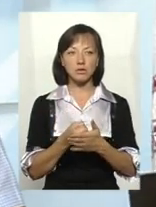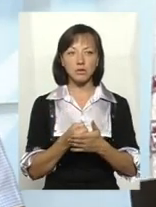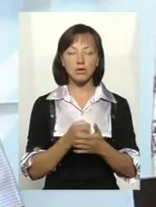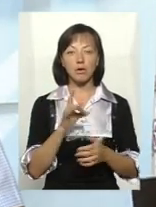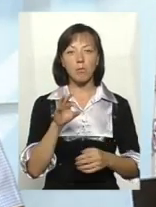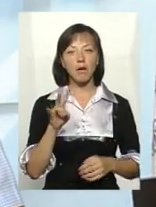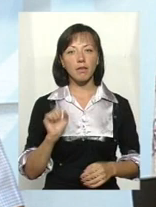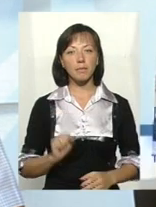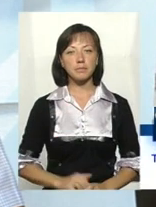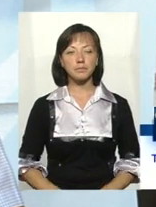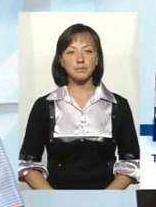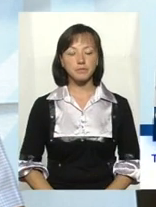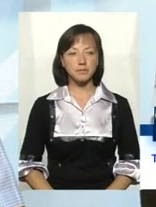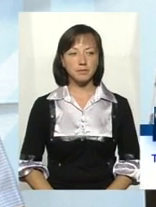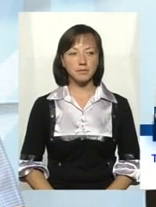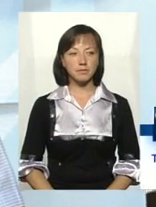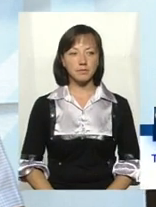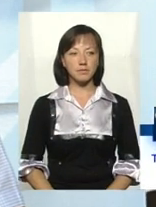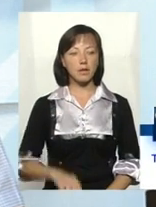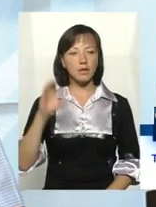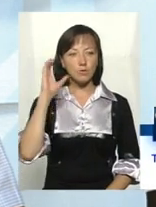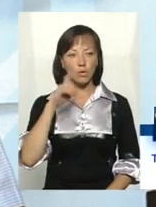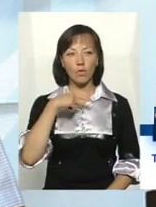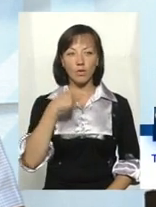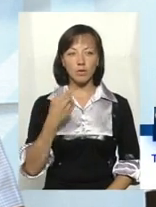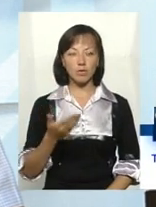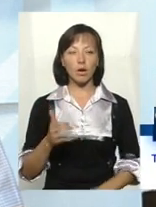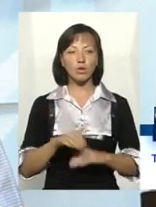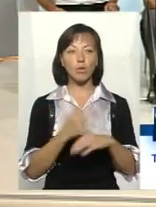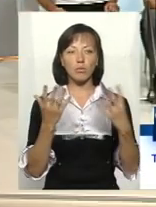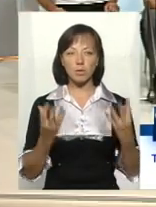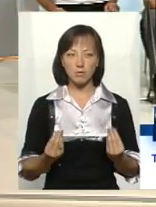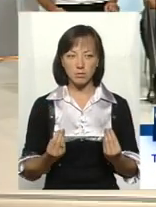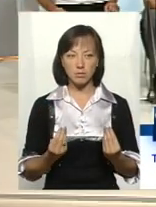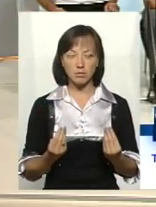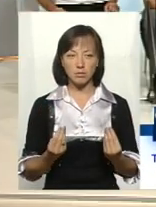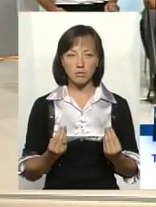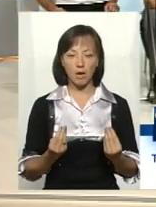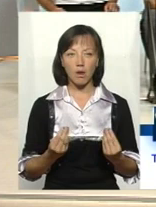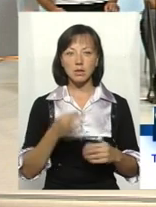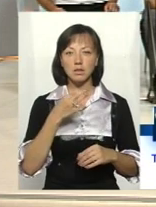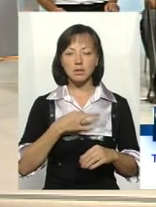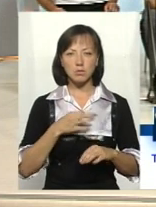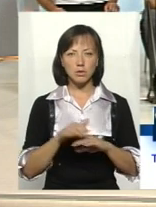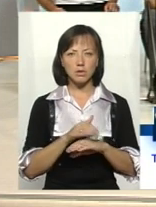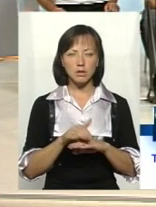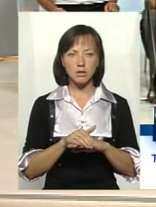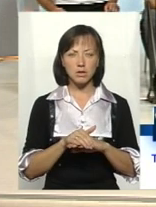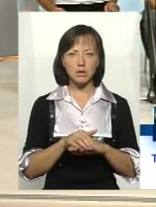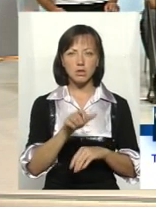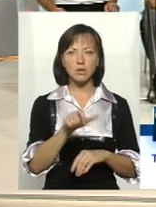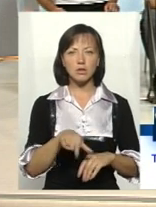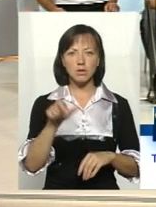Романа. Слухаємо вас, говоріть, будь ласка. Добрий день, будь ласка.